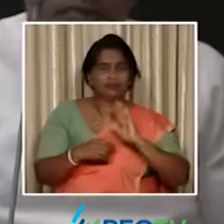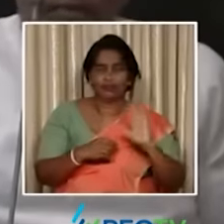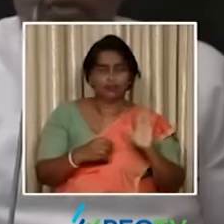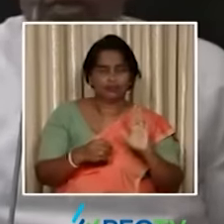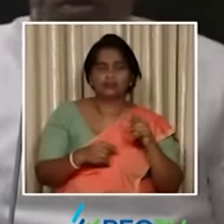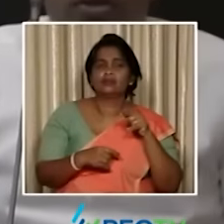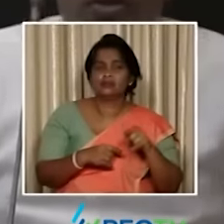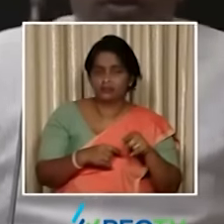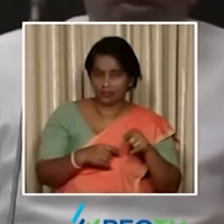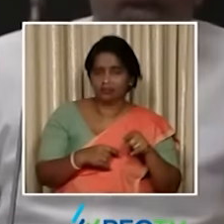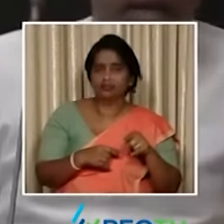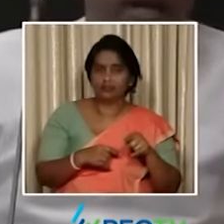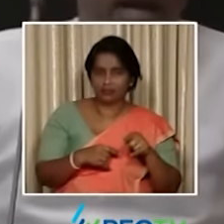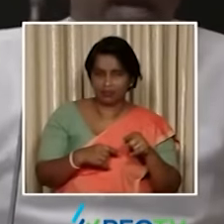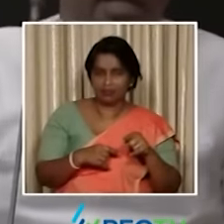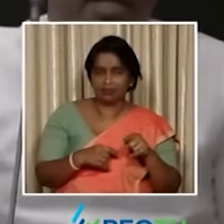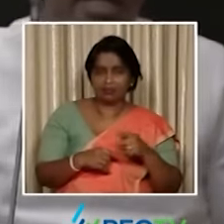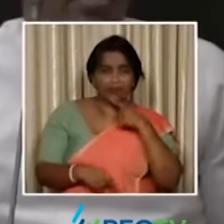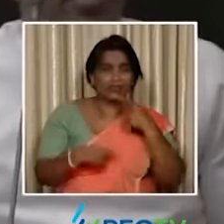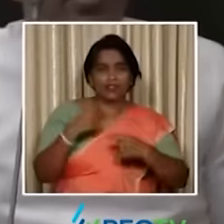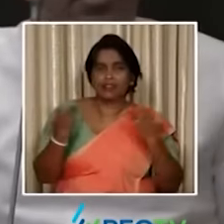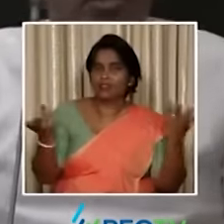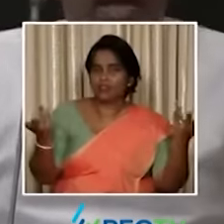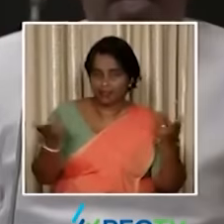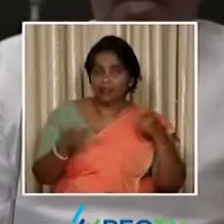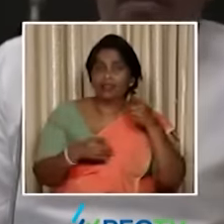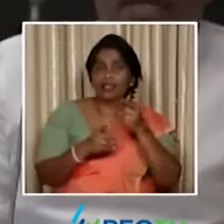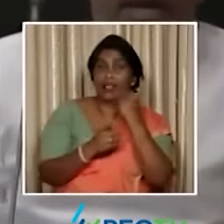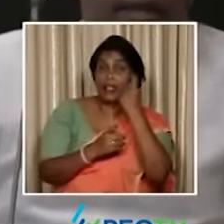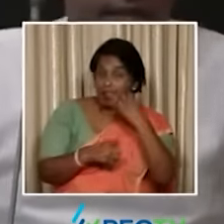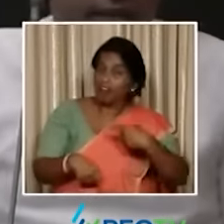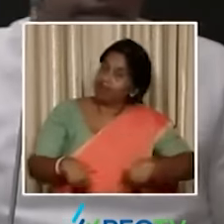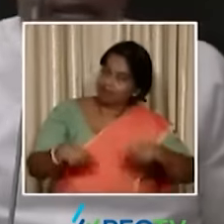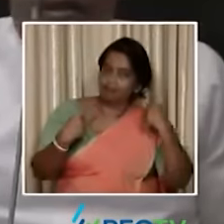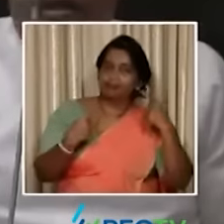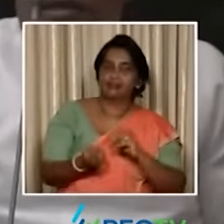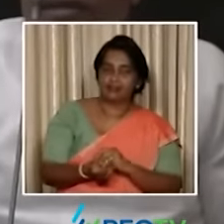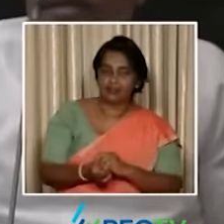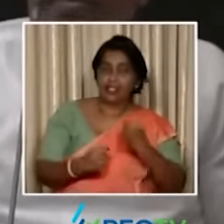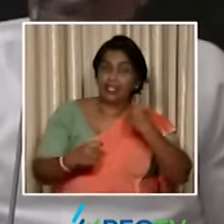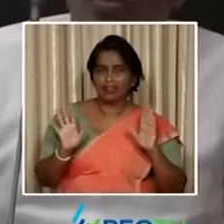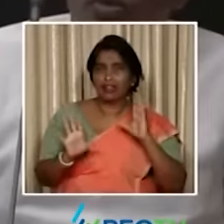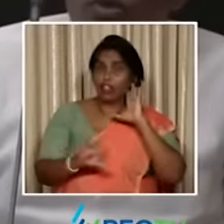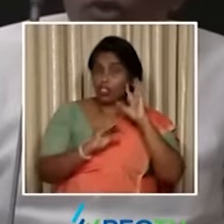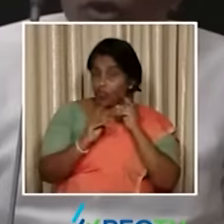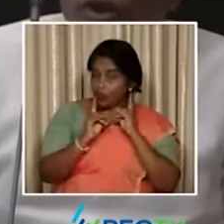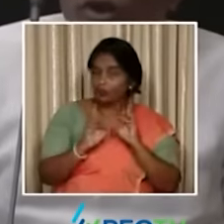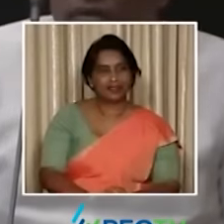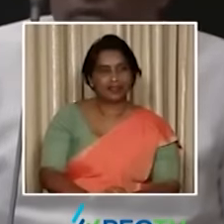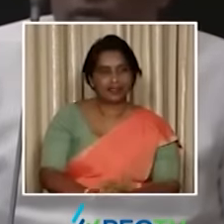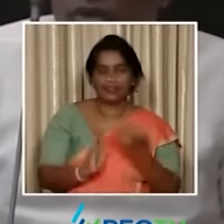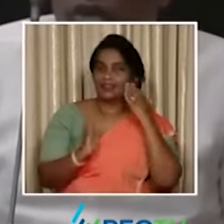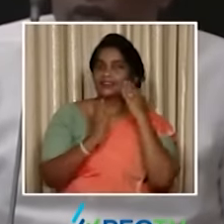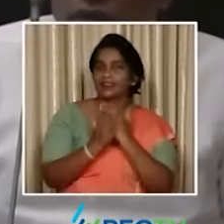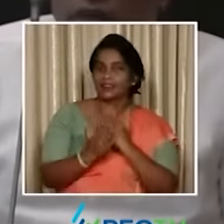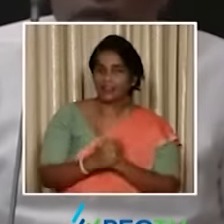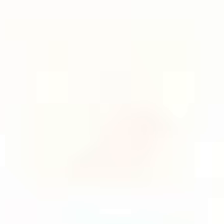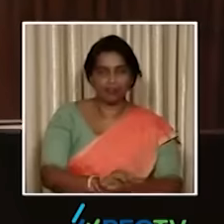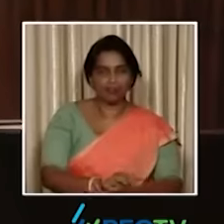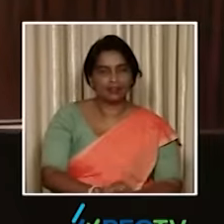විවාදයට කාරණා නැති වෙනවා කරුවා මේක විවාදයක් නෙමෙයි ඉලක්කම් එක්කෙන් ඉලක්කම් එක්කෙන් මොඩෙක්